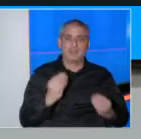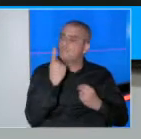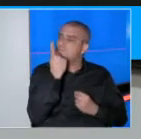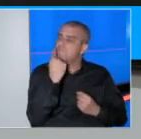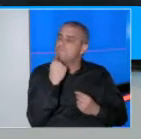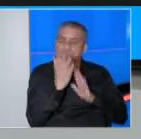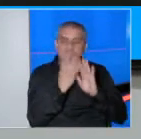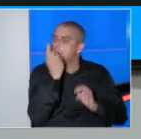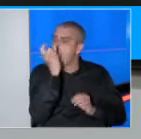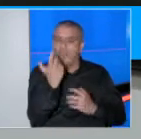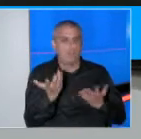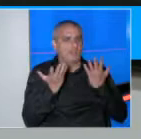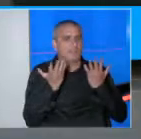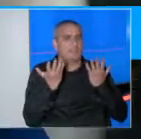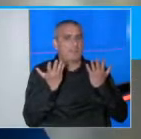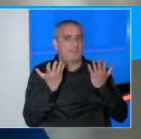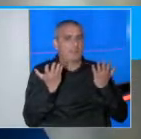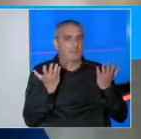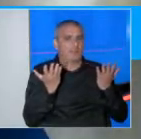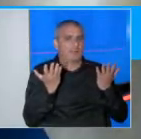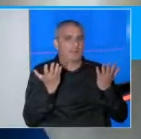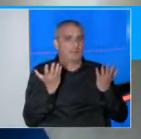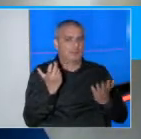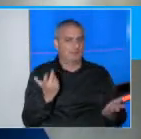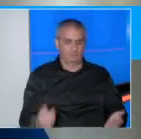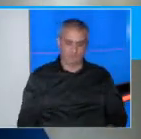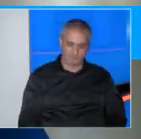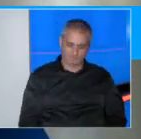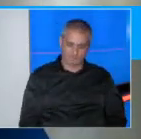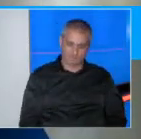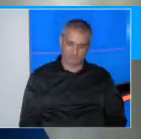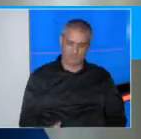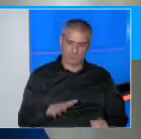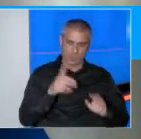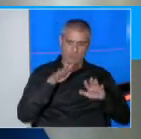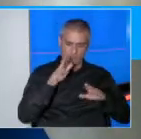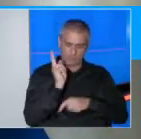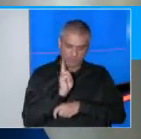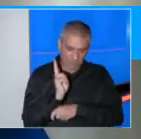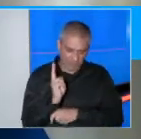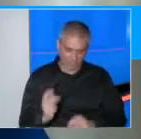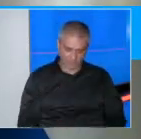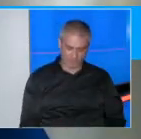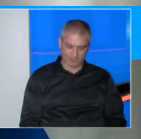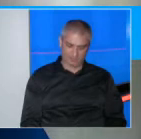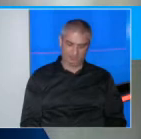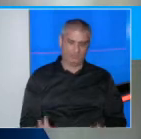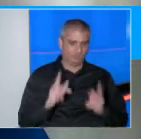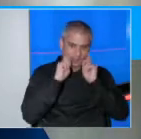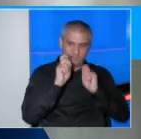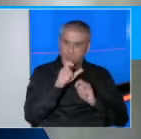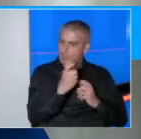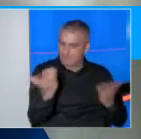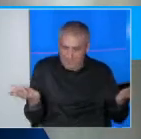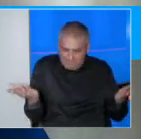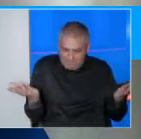זה, ריבונו שלה, מה ילמדו בישראל בשירות אזרח, בשיעור אזרחות? שיש כראש ממשלה שקרן ורמאי, אדם שאי אפשר לסמוך על המילה שלו, זה יהיה